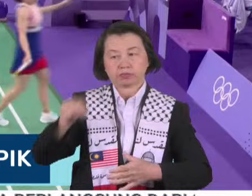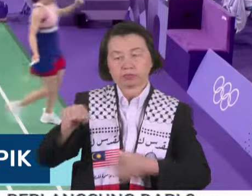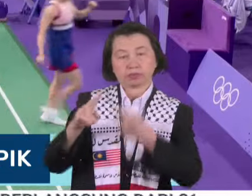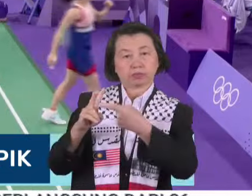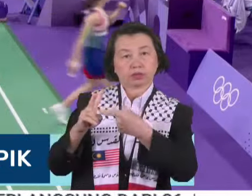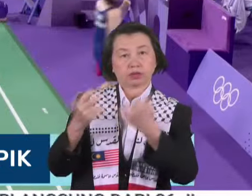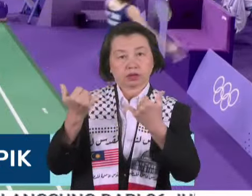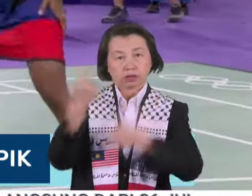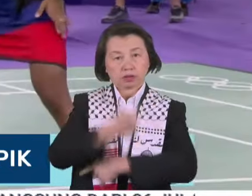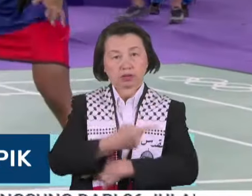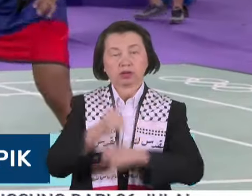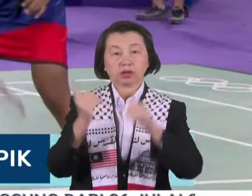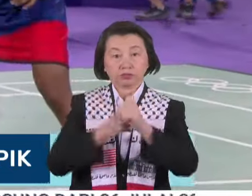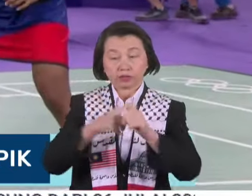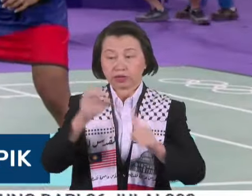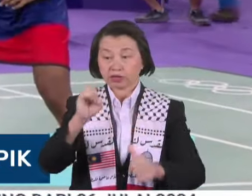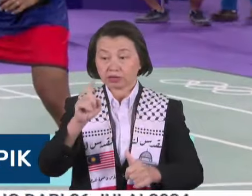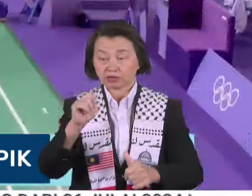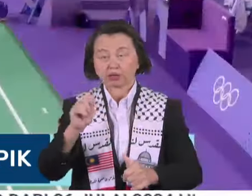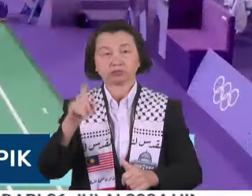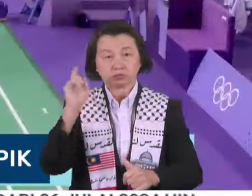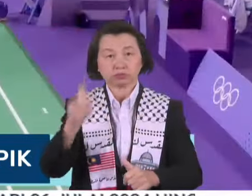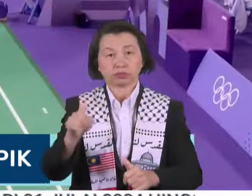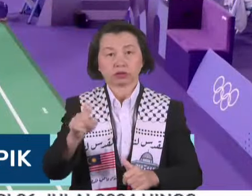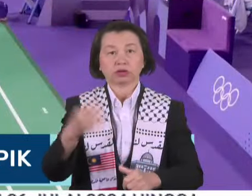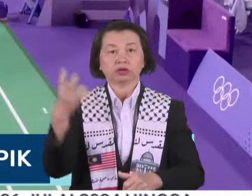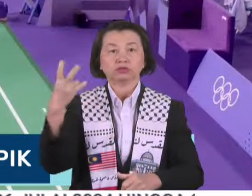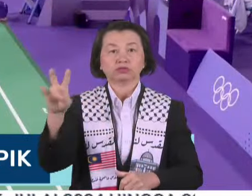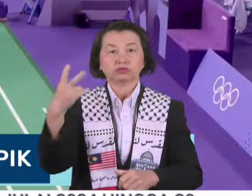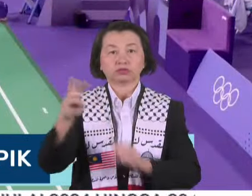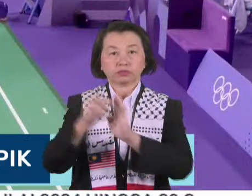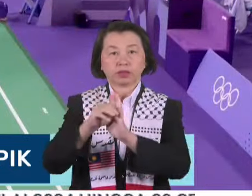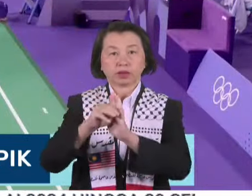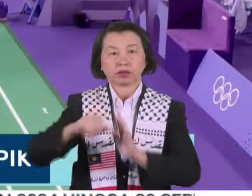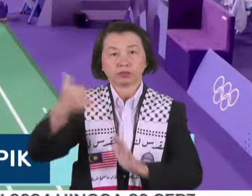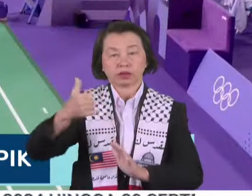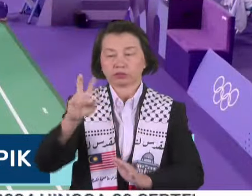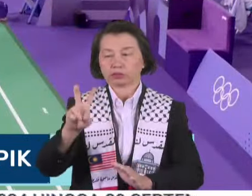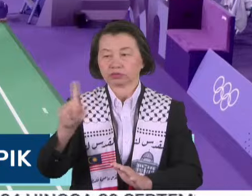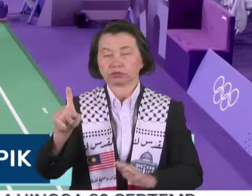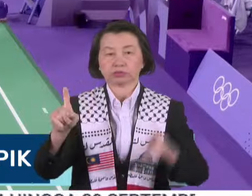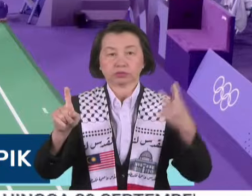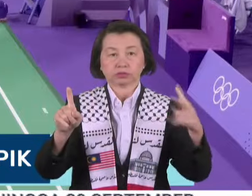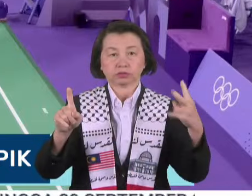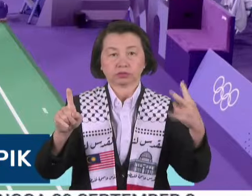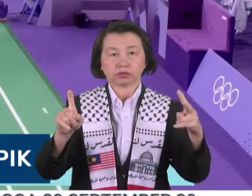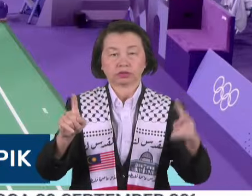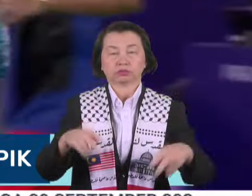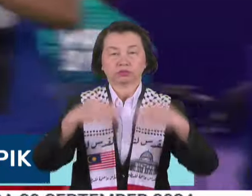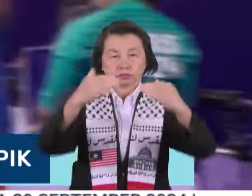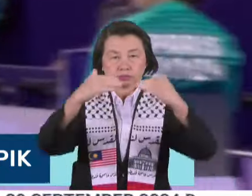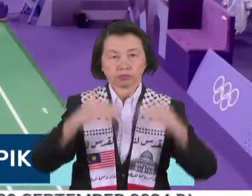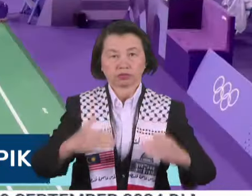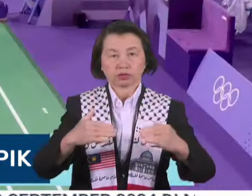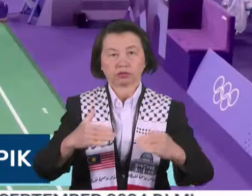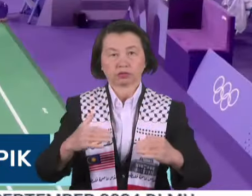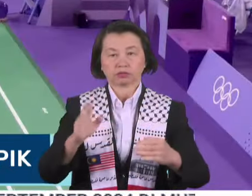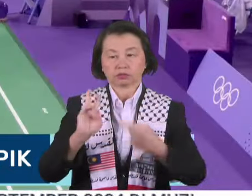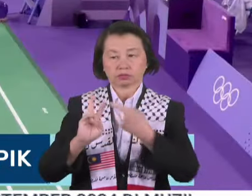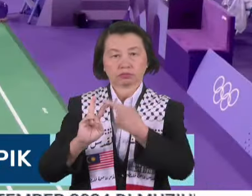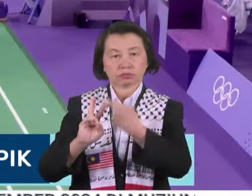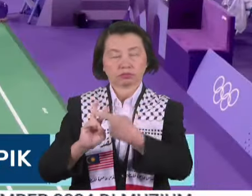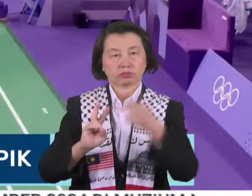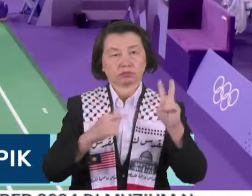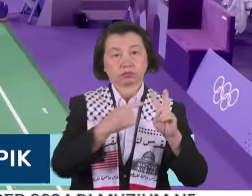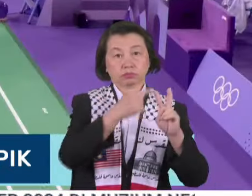hari ini. Di set pertama, mereka hanya memerlukan 17 minit untuk menang 21-12. Set kedua pula, gandingan So